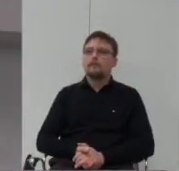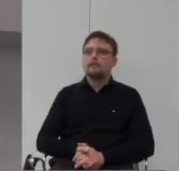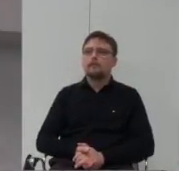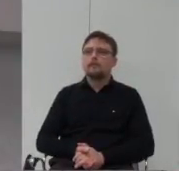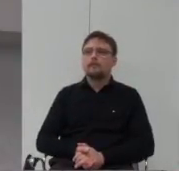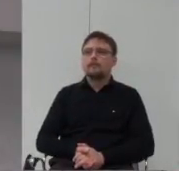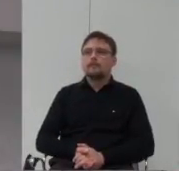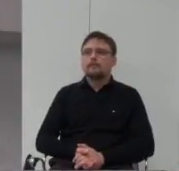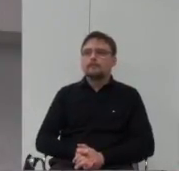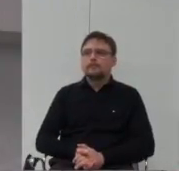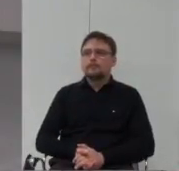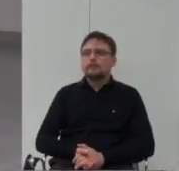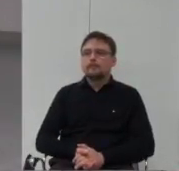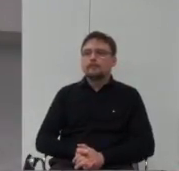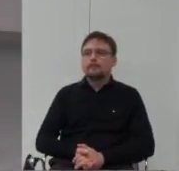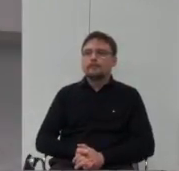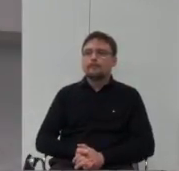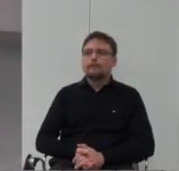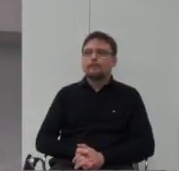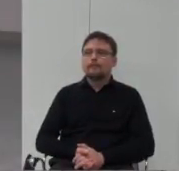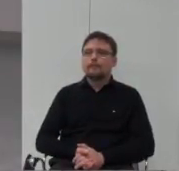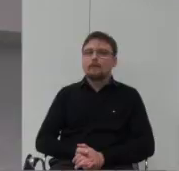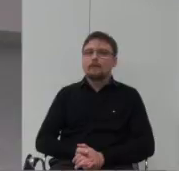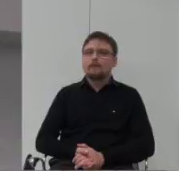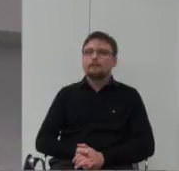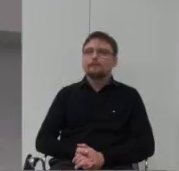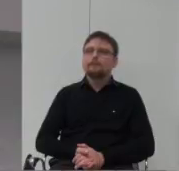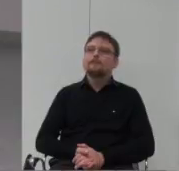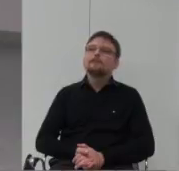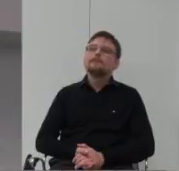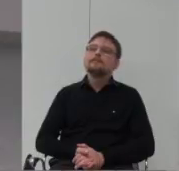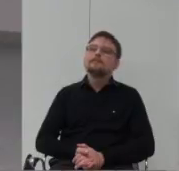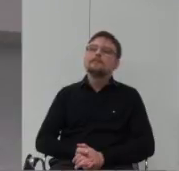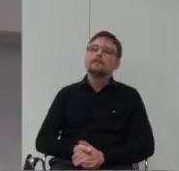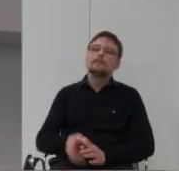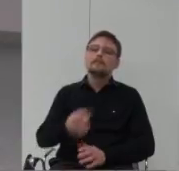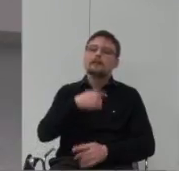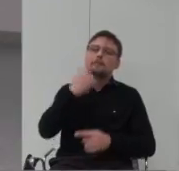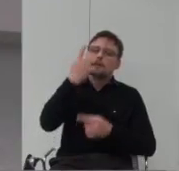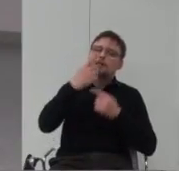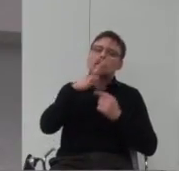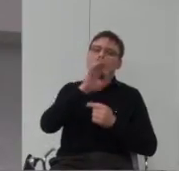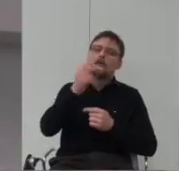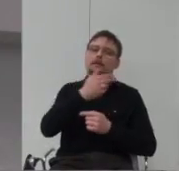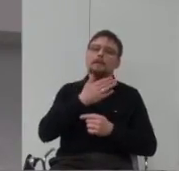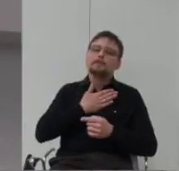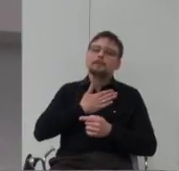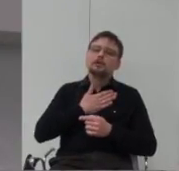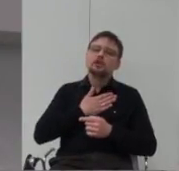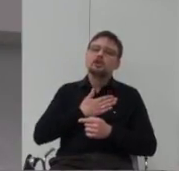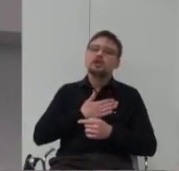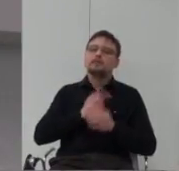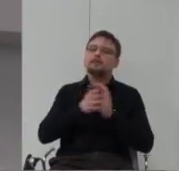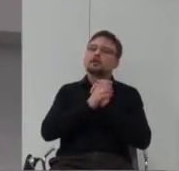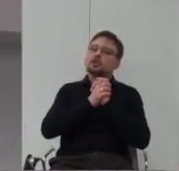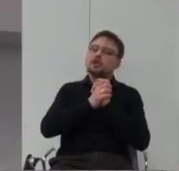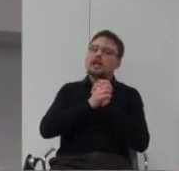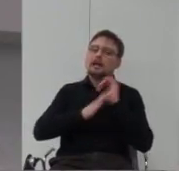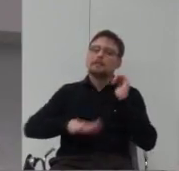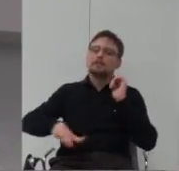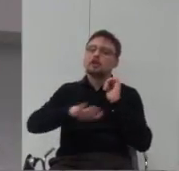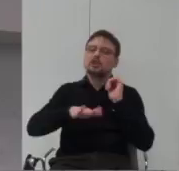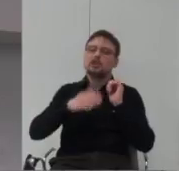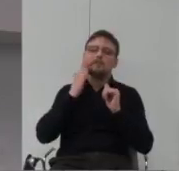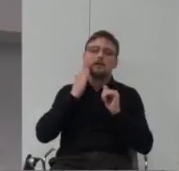tym projektem w tej chwili Mazdaru. Tu coś, do czego się staramy odnosić, pewnie